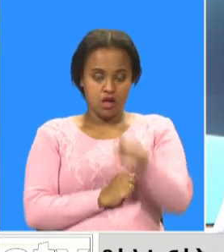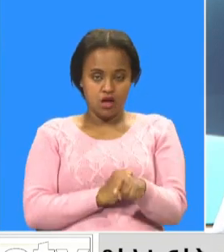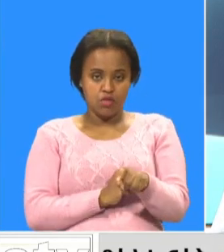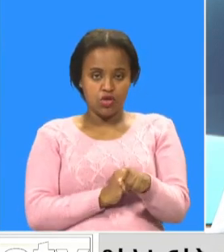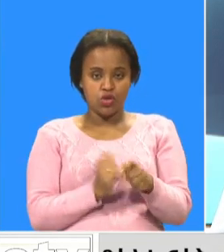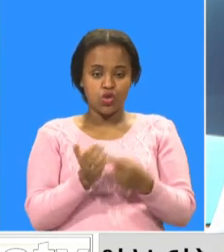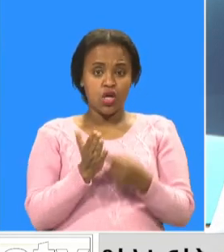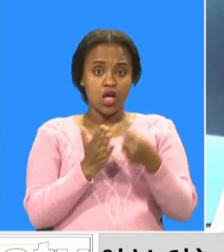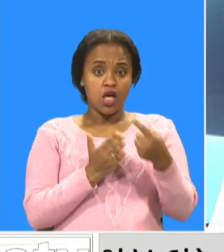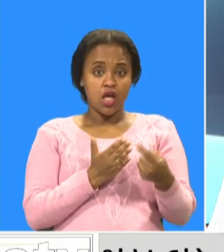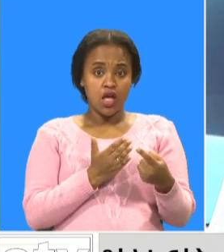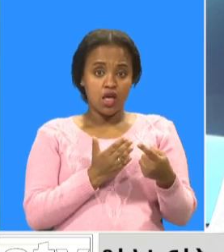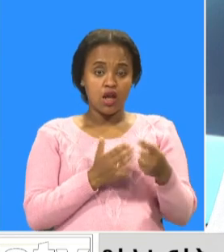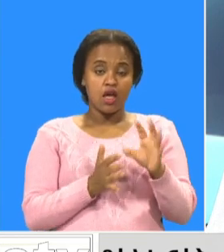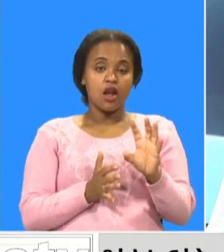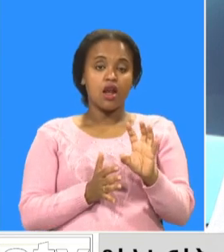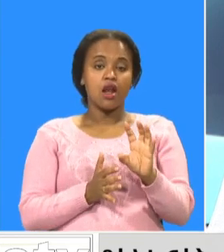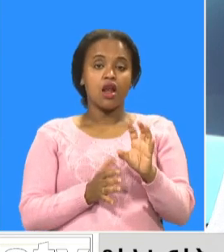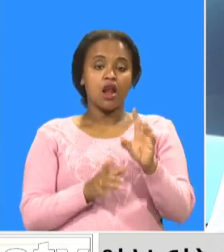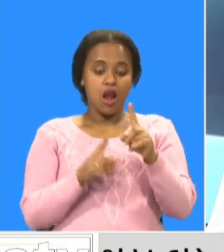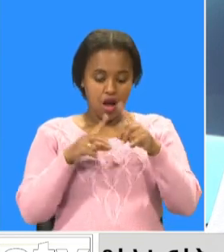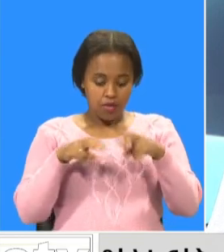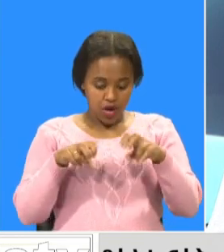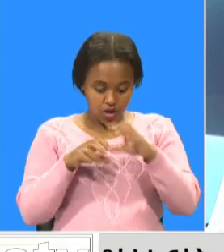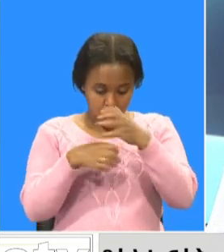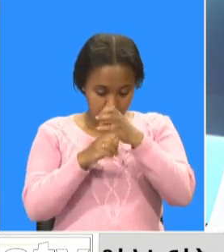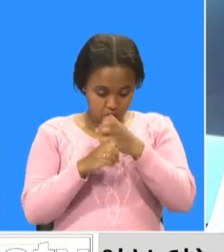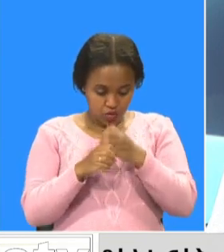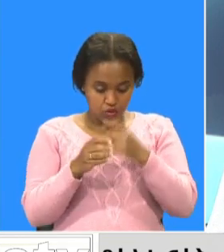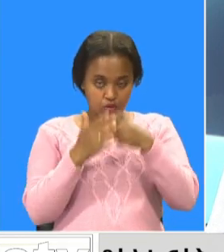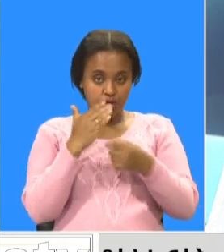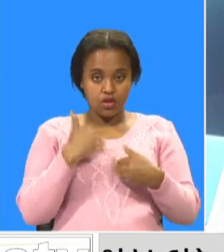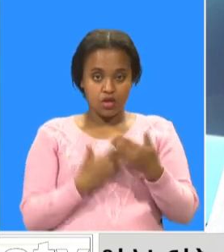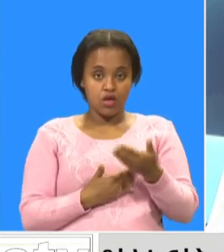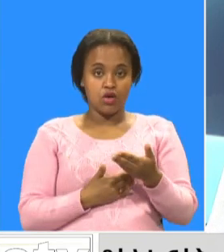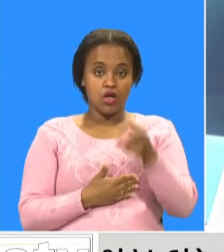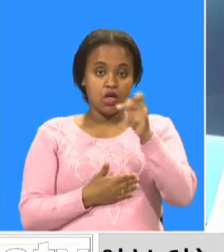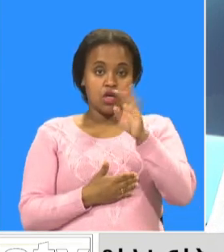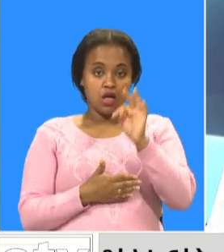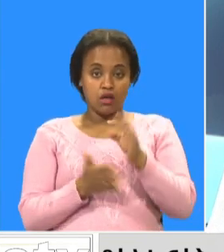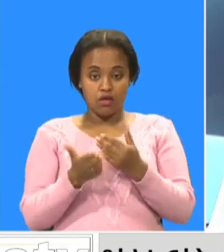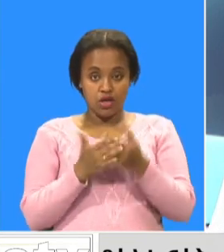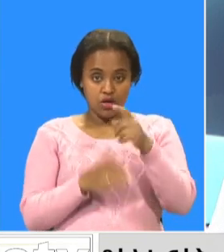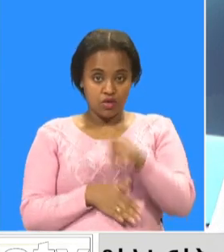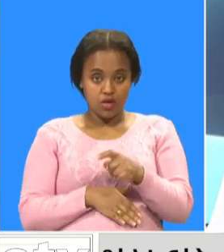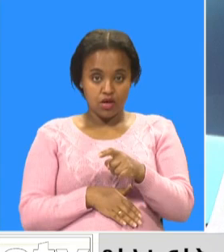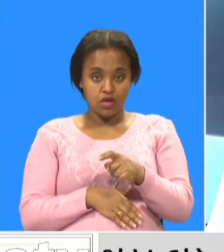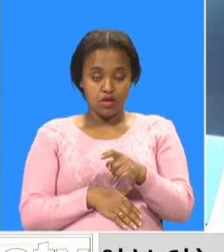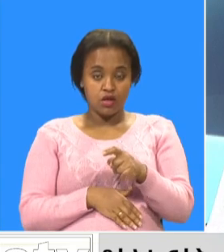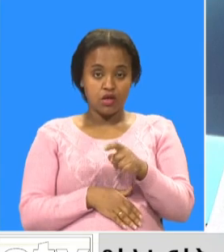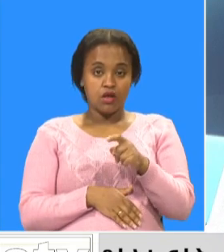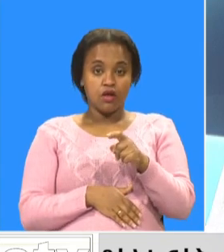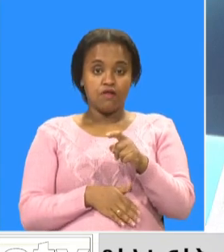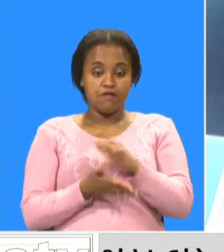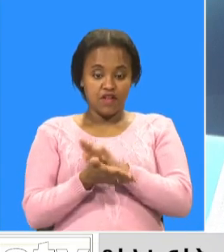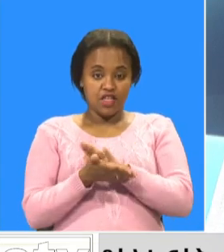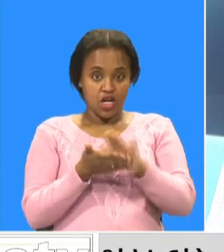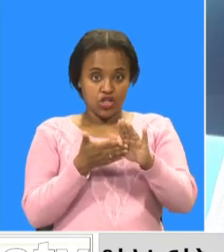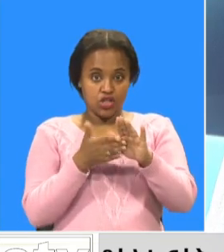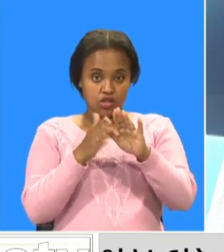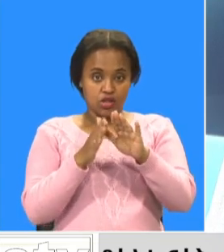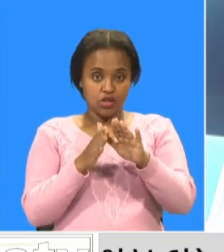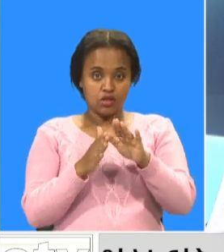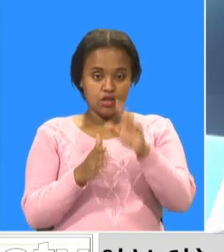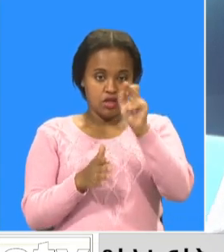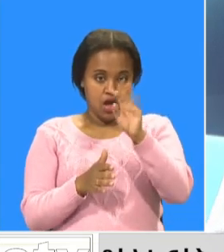ይህንን ላቦራቶሪ ውጤት መቅረብ አለበት። ባክቴሪያል ፊልትሬሽን ኤፊሸንሲ ዳታ መቅረብ አለበት። የፓርቲኩሌት ፊልትሬሽን ኤፊሸንሲ ዳታ